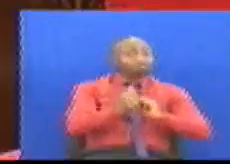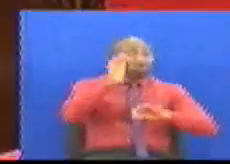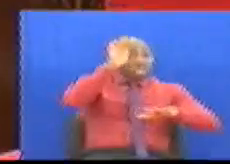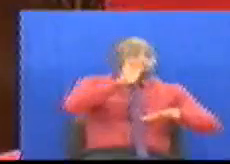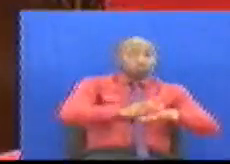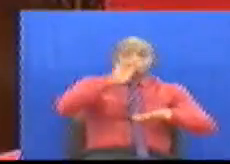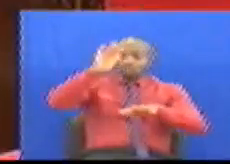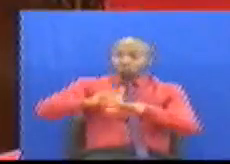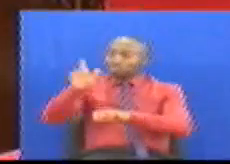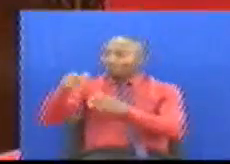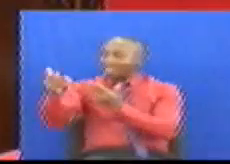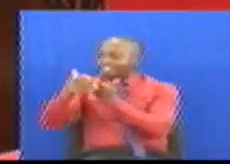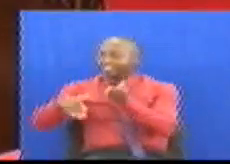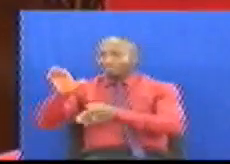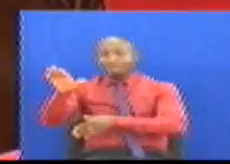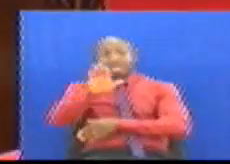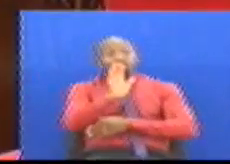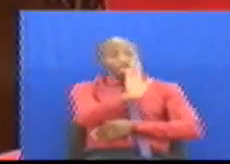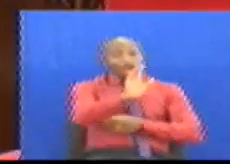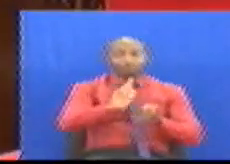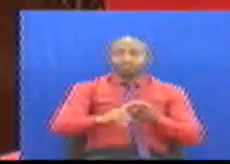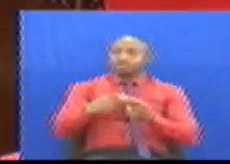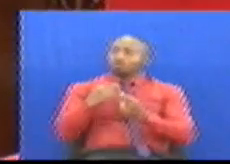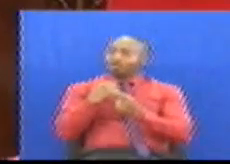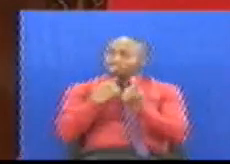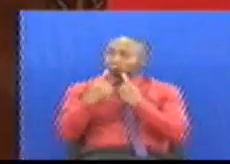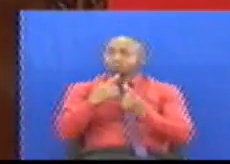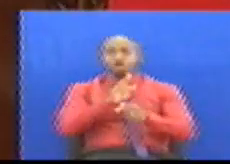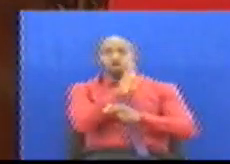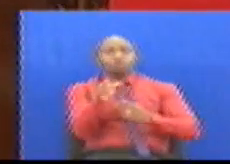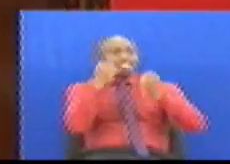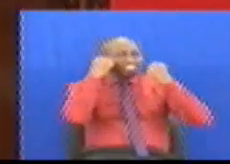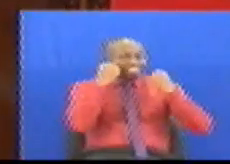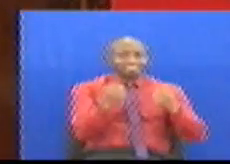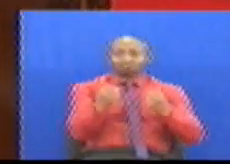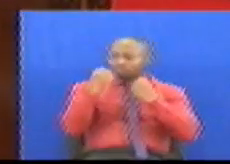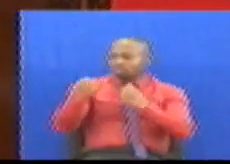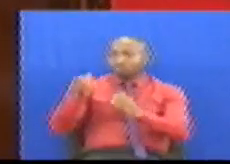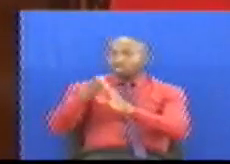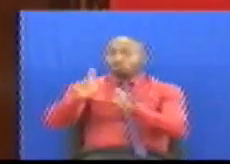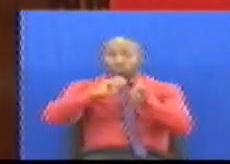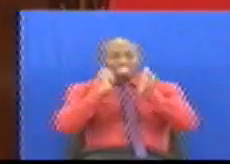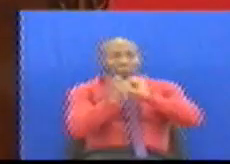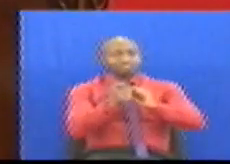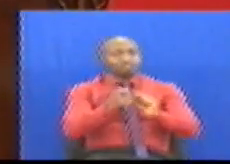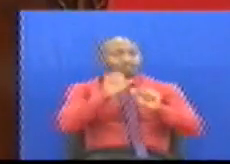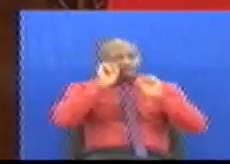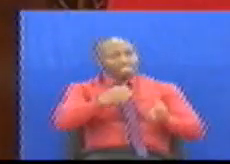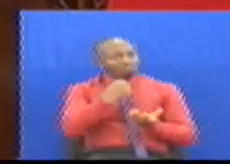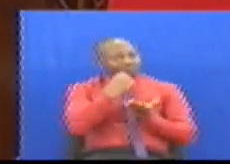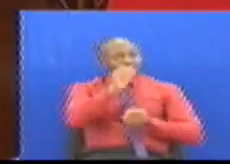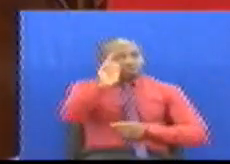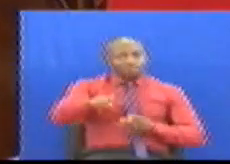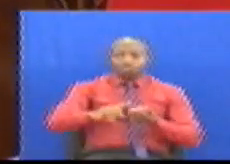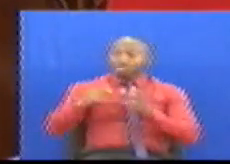wananchi katika maeneo yao. Wakizungumzia hoja nzito nzito ziende kurekebishwa na zinarekebishwa kwa fedha. Lakini kifika